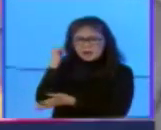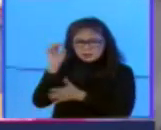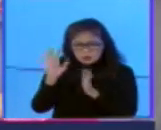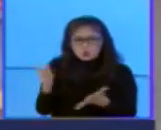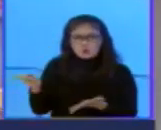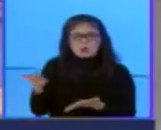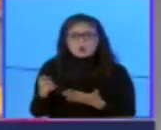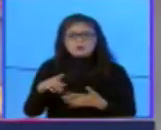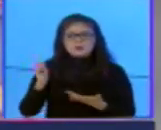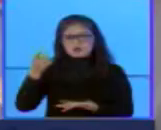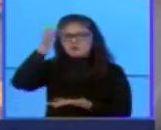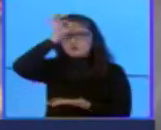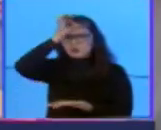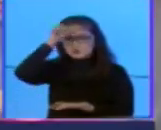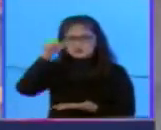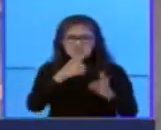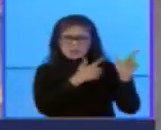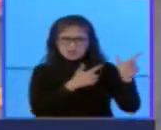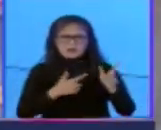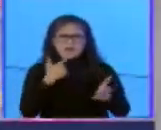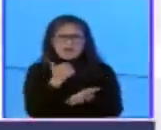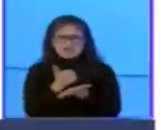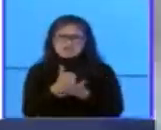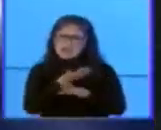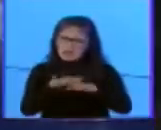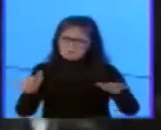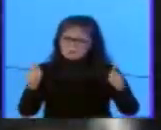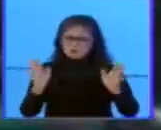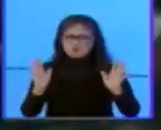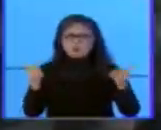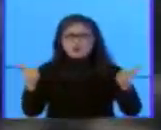Polri selama ini dengan TNI sudah baik dan tidak akan mempengaruhi. Terima kasih.